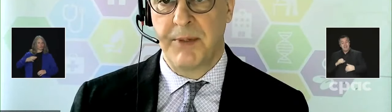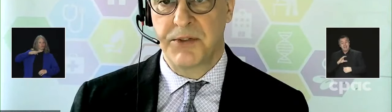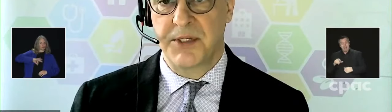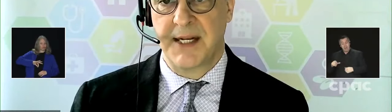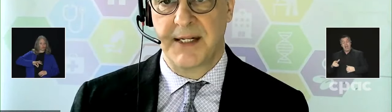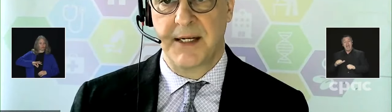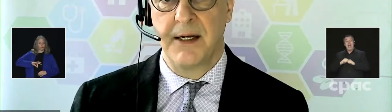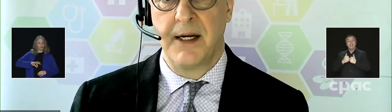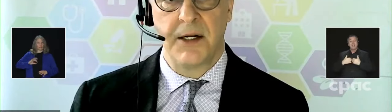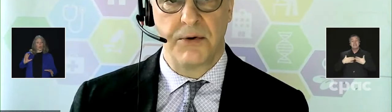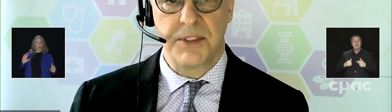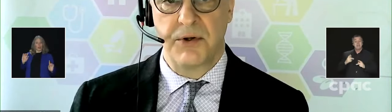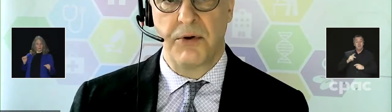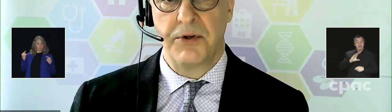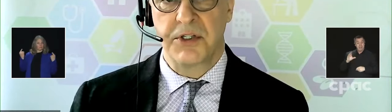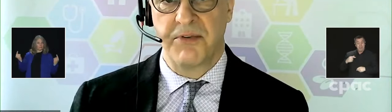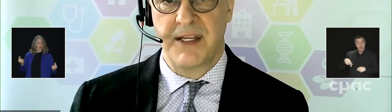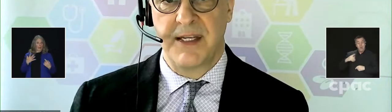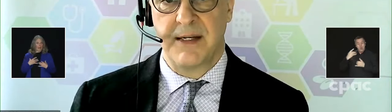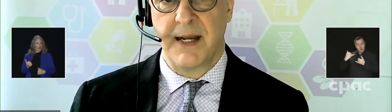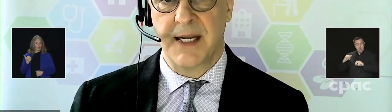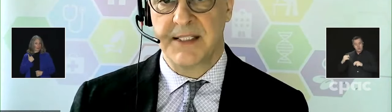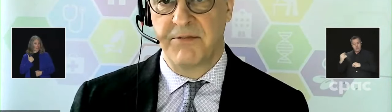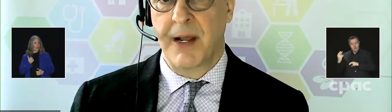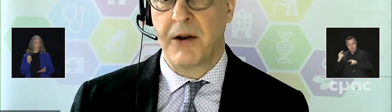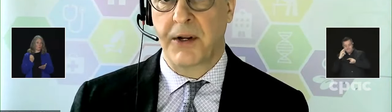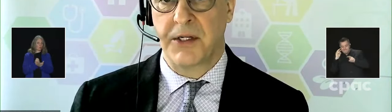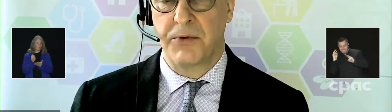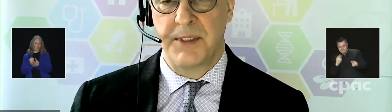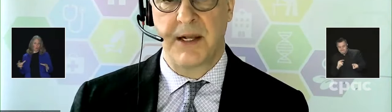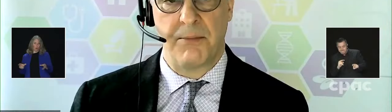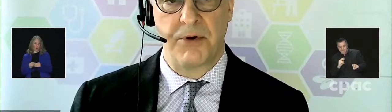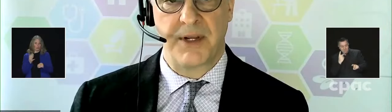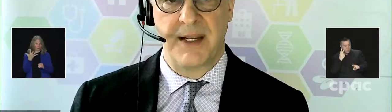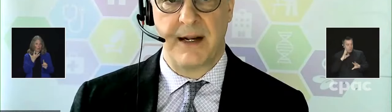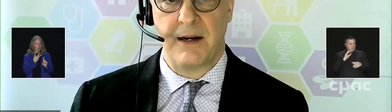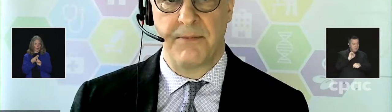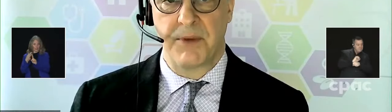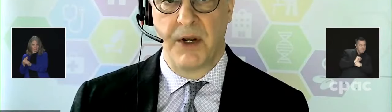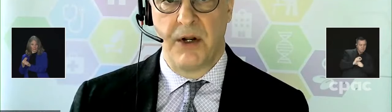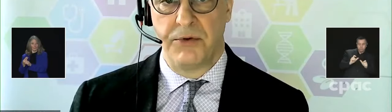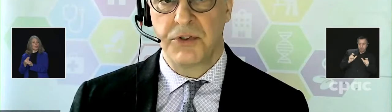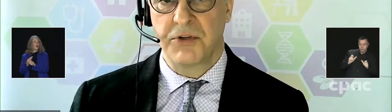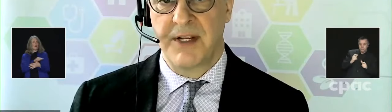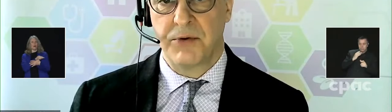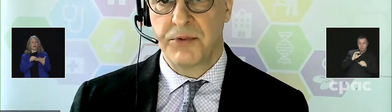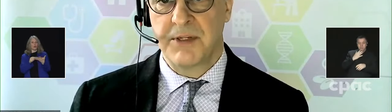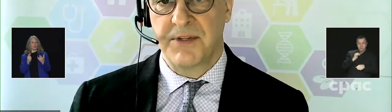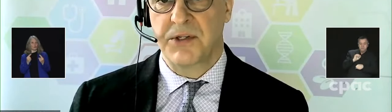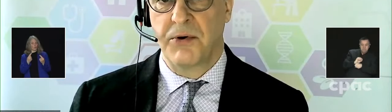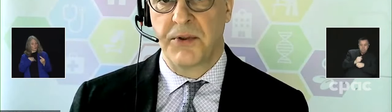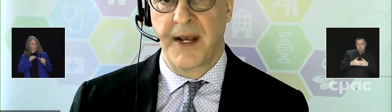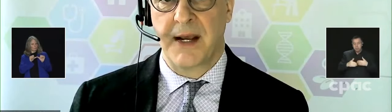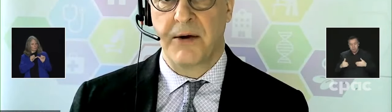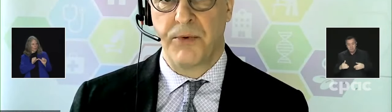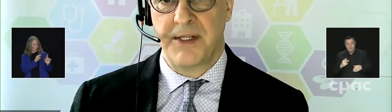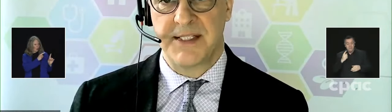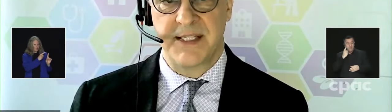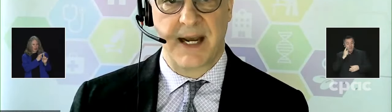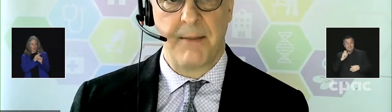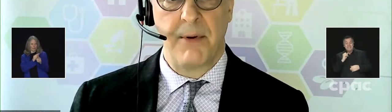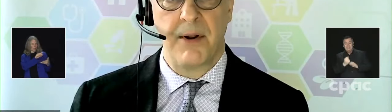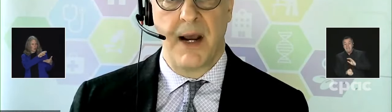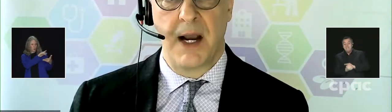santé publique du Canada continueront de surveiller activement leur innocuité dans le monde réel. Nous surveillons tout effet secondaire